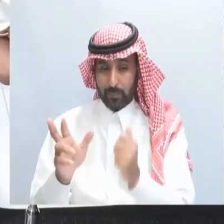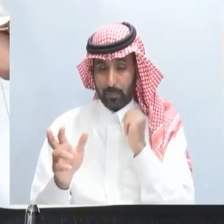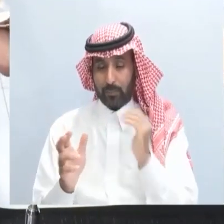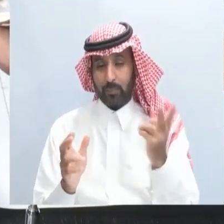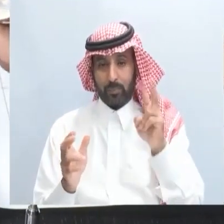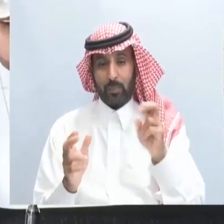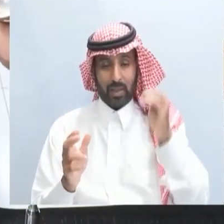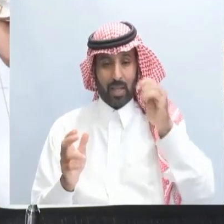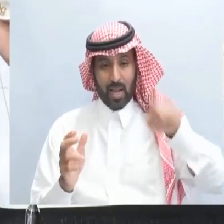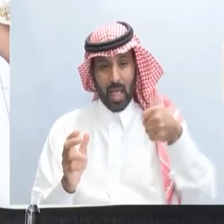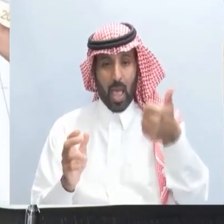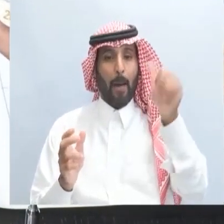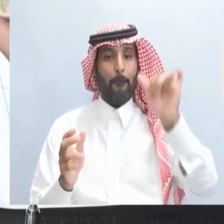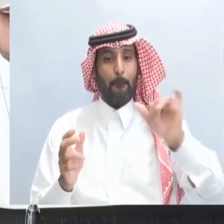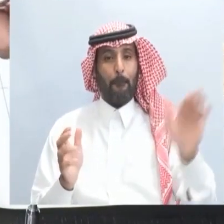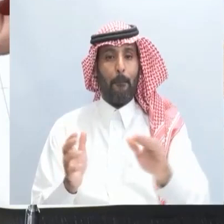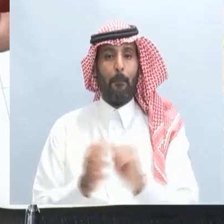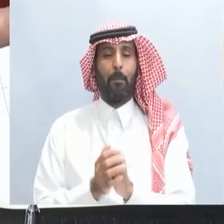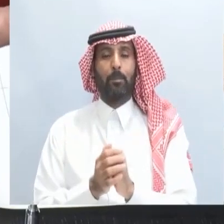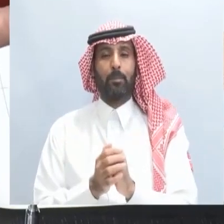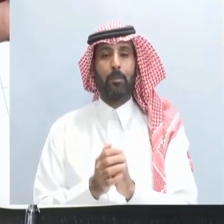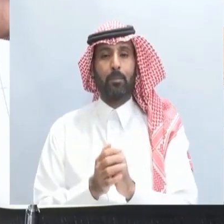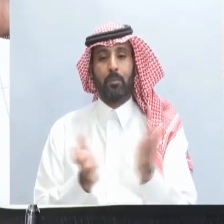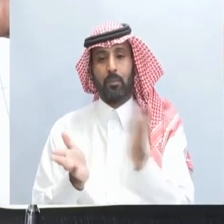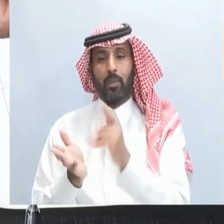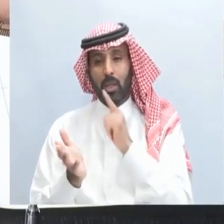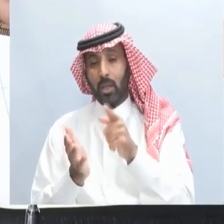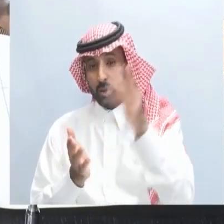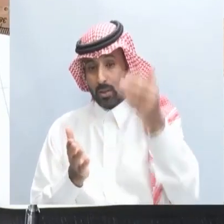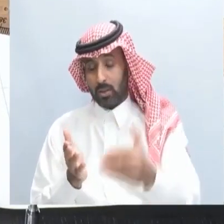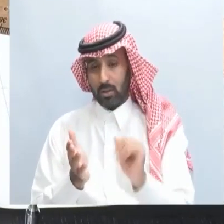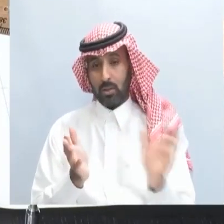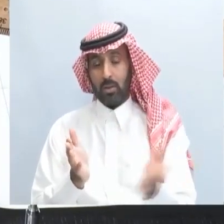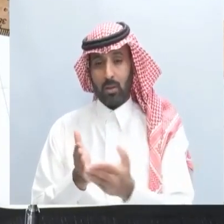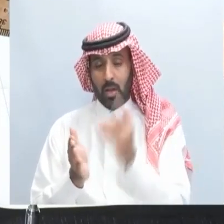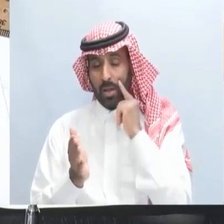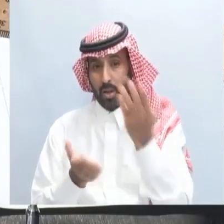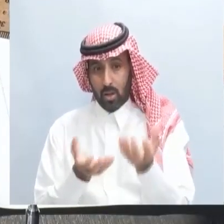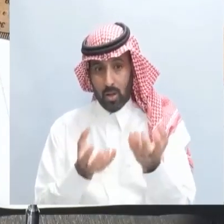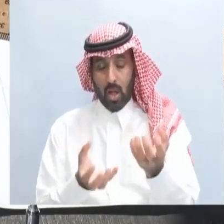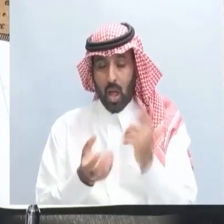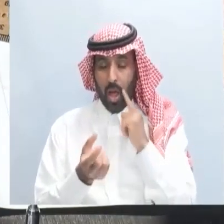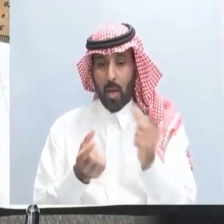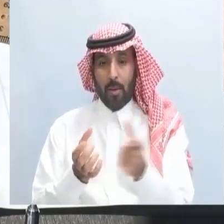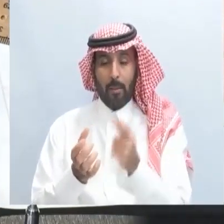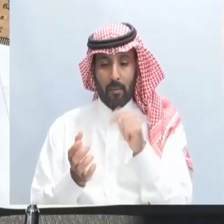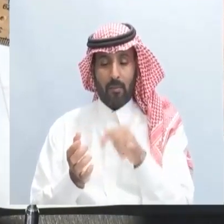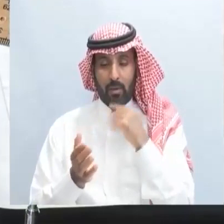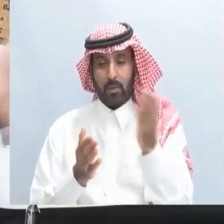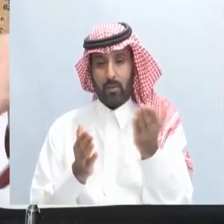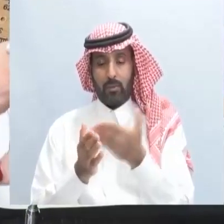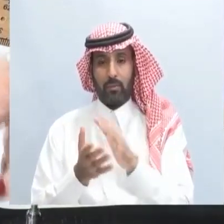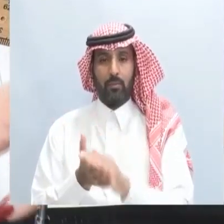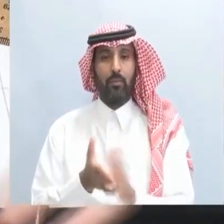بوحده ماذا بوحده الجرام اذا هذا بالنسبه للكتله ال لدينا على هذا